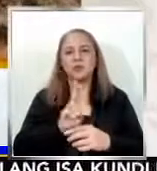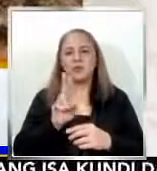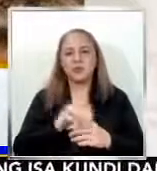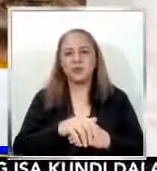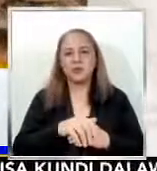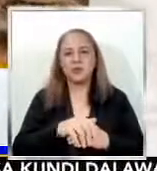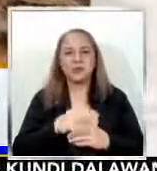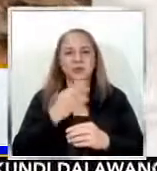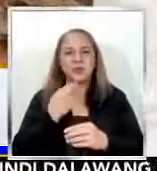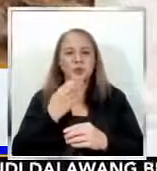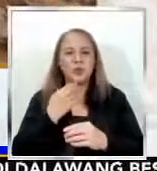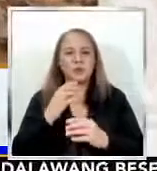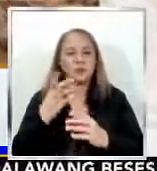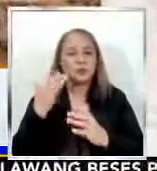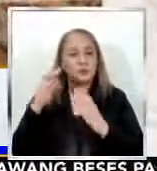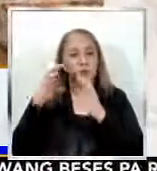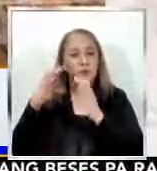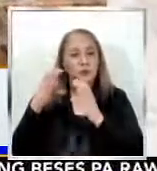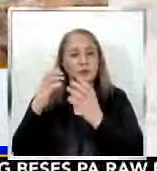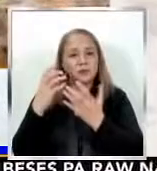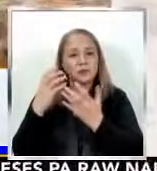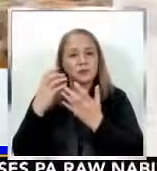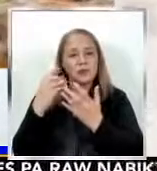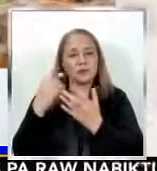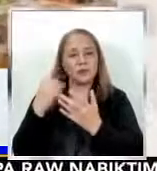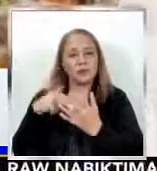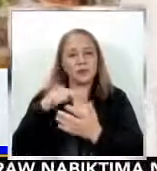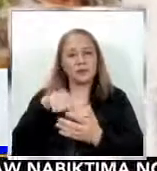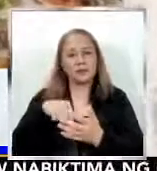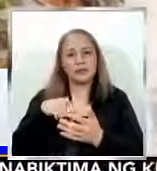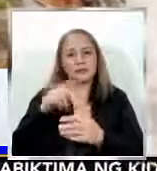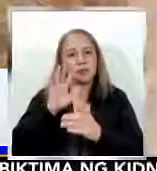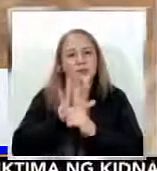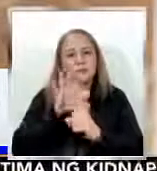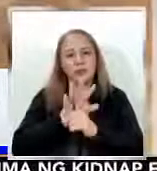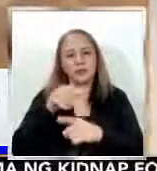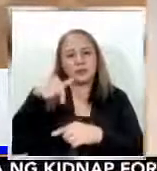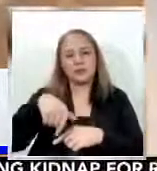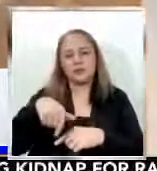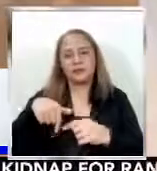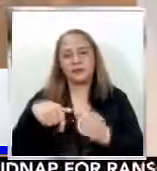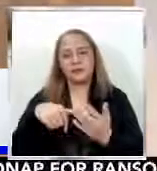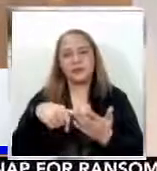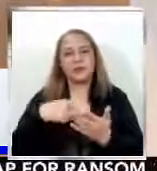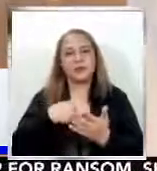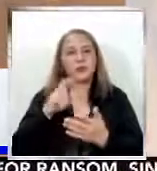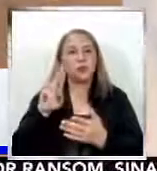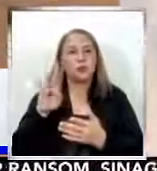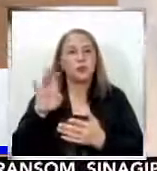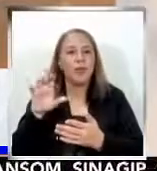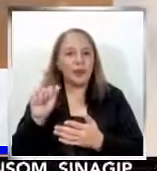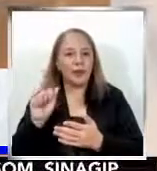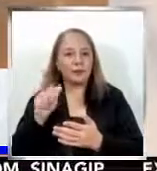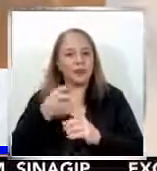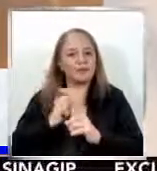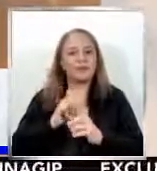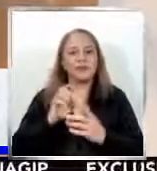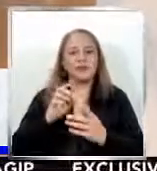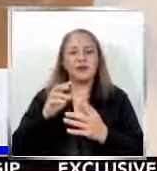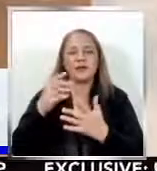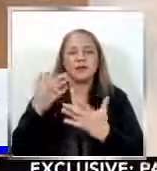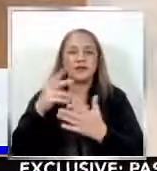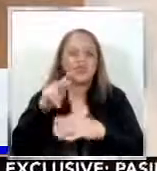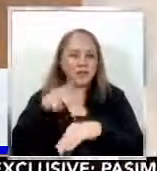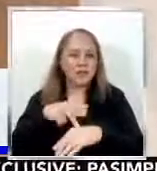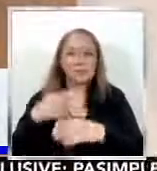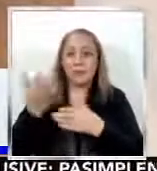cocoa sugar, which is very popular in the Philippines. And then, of course, our ingredients, you know, ube comes from the Philippines, the mango comes from the Philippines,